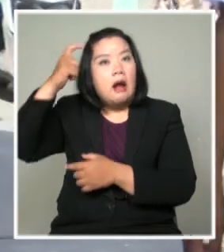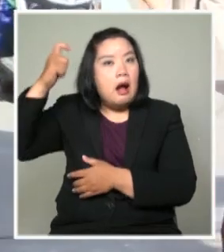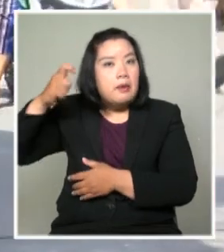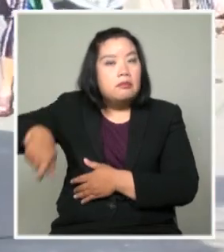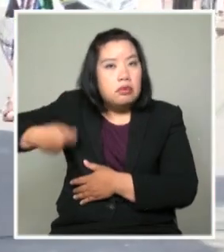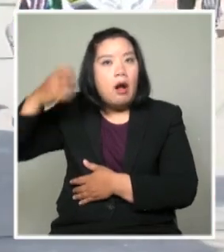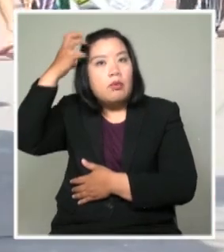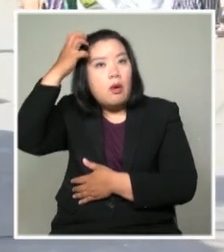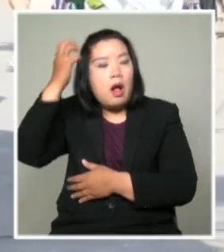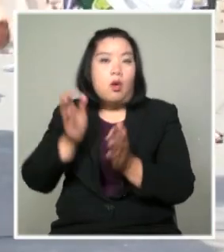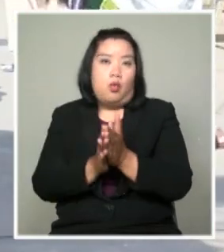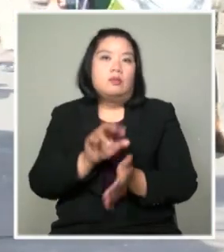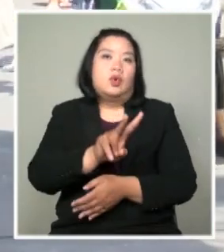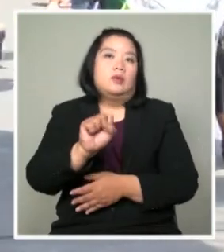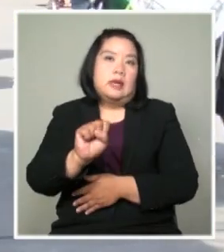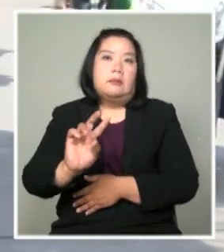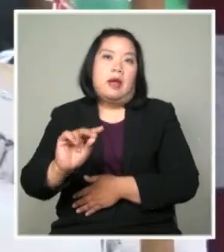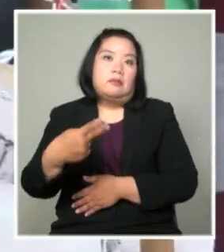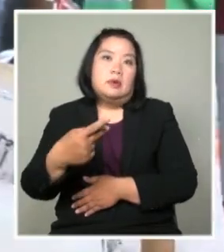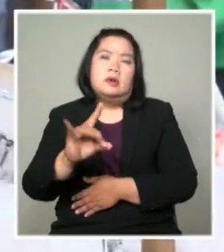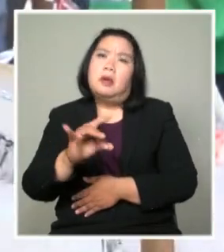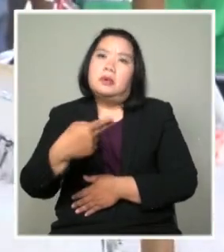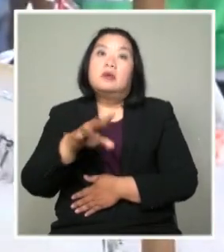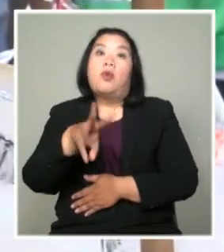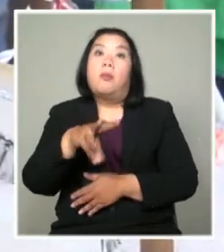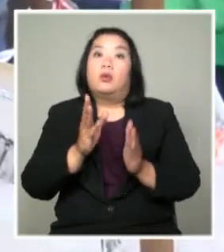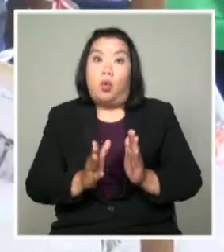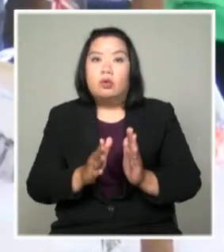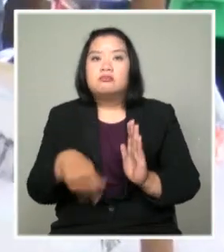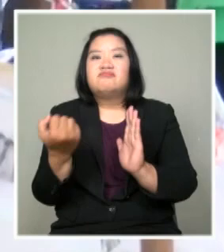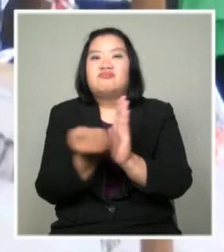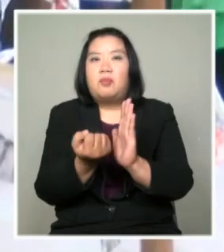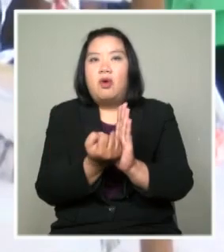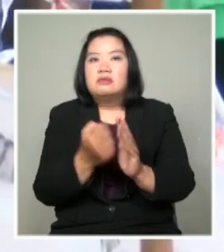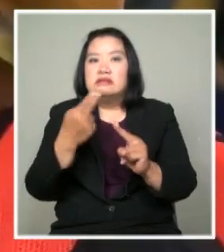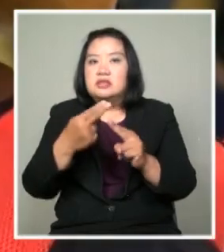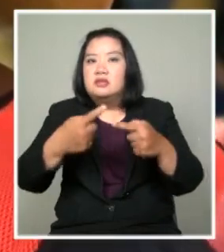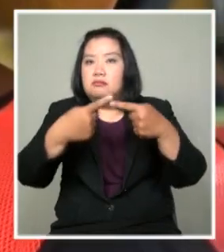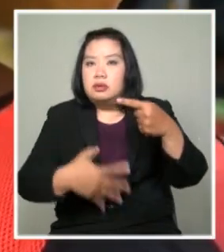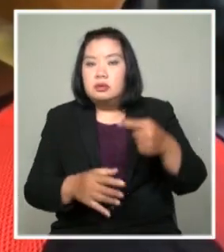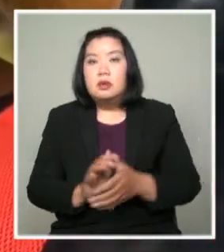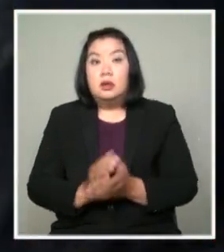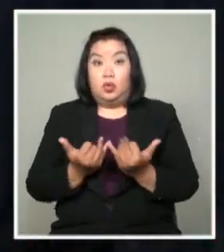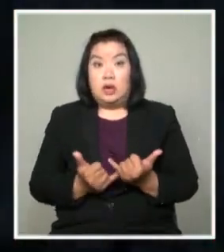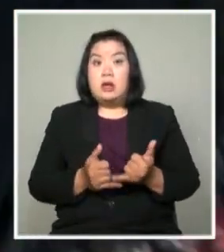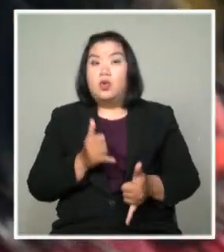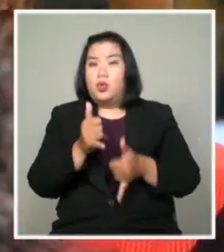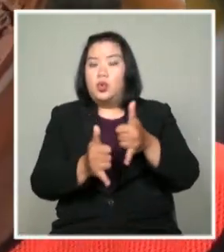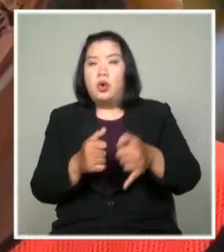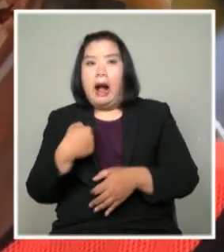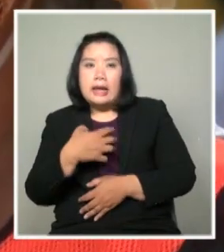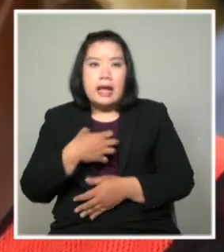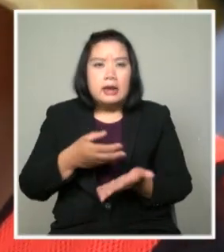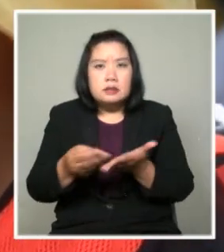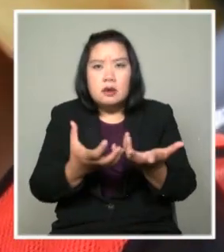ราว 268,000 คนครับตัวเลขแรงงานต่างด้าวที่อาศัยอยู่เป็นจำนวนมากก็ทำให้ประชาชนบางส่วนที่เดินทางม